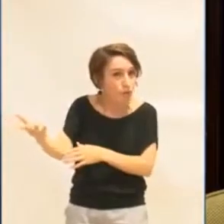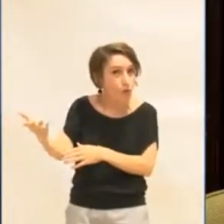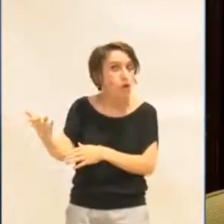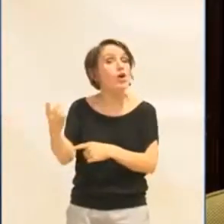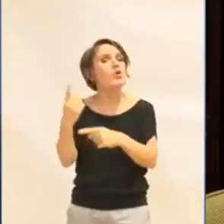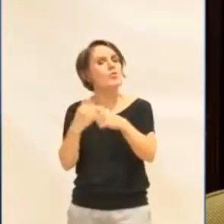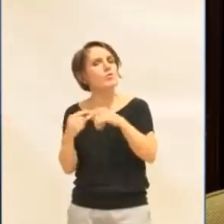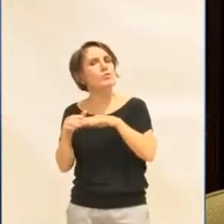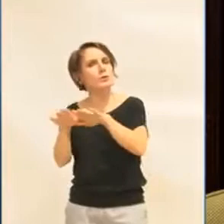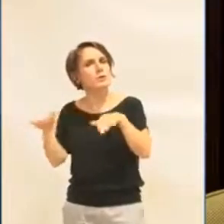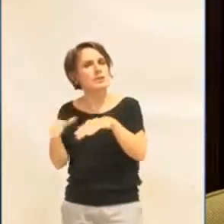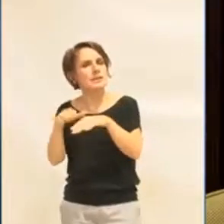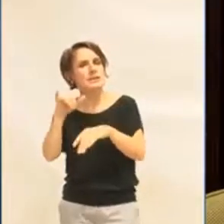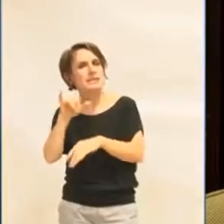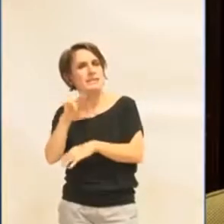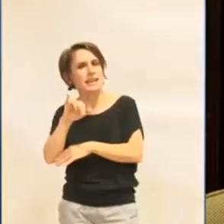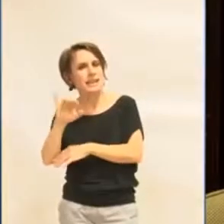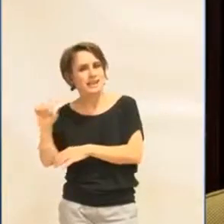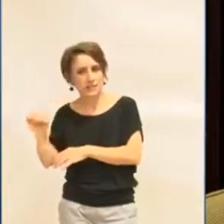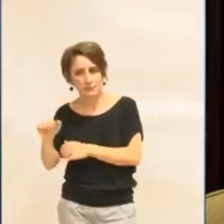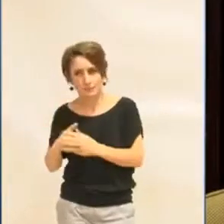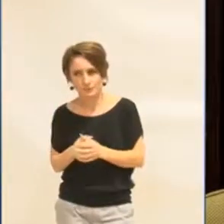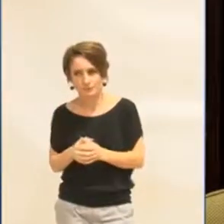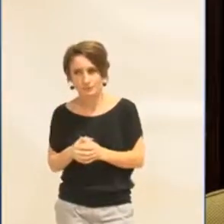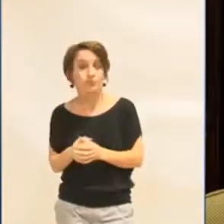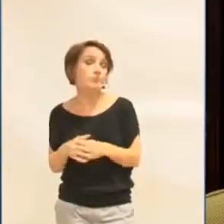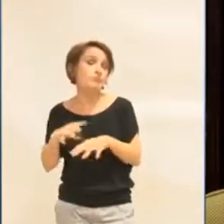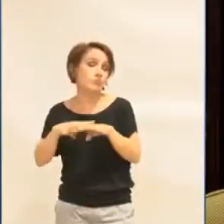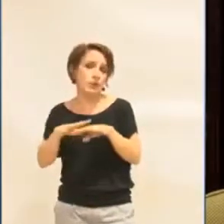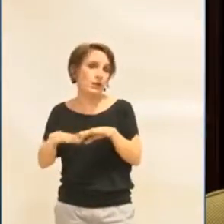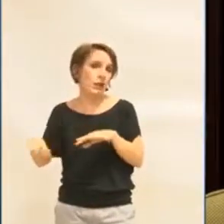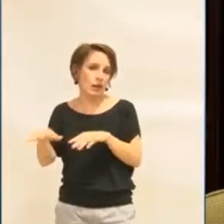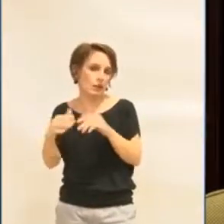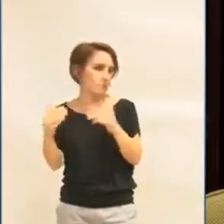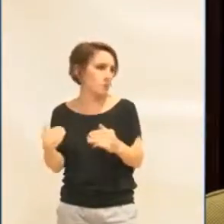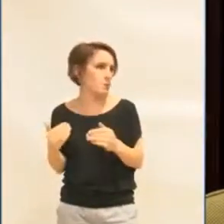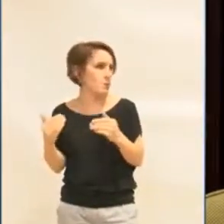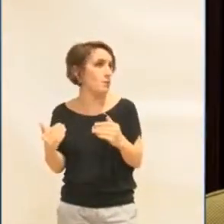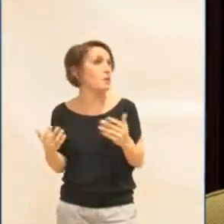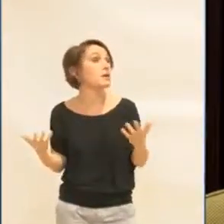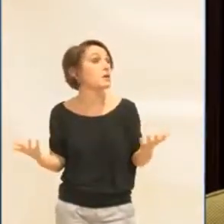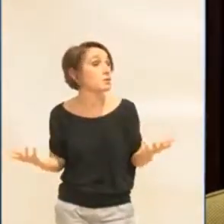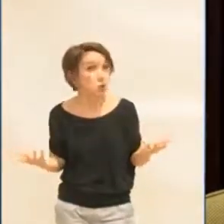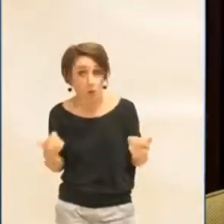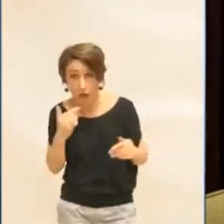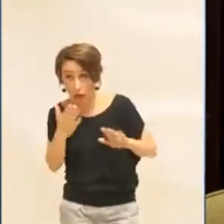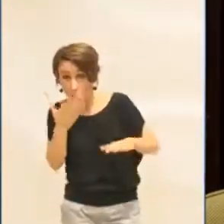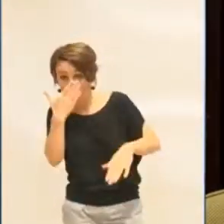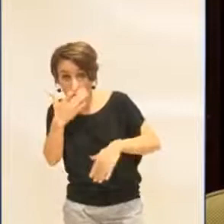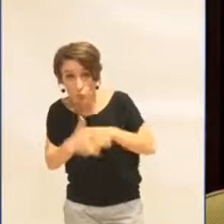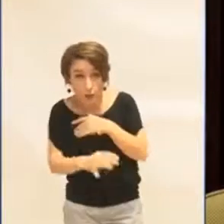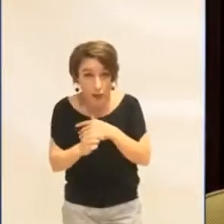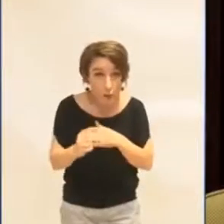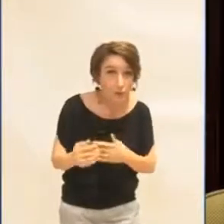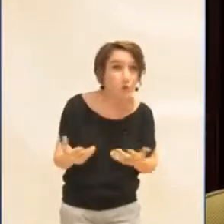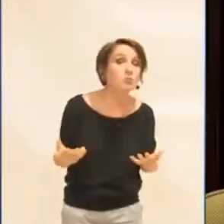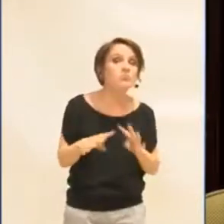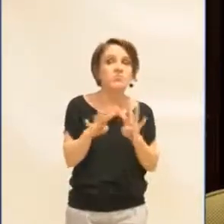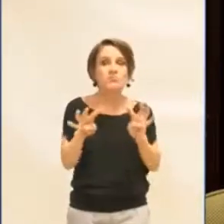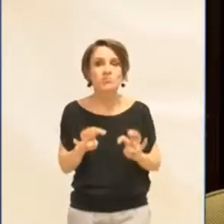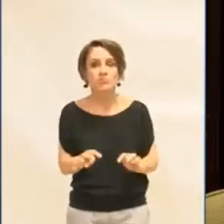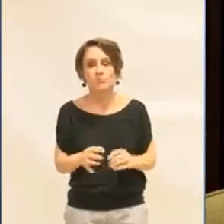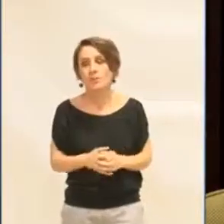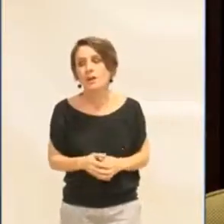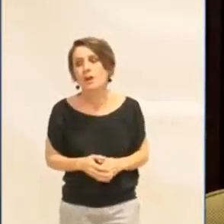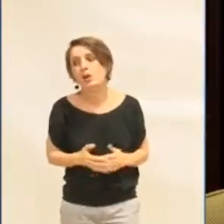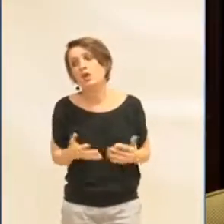Iris, puisqu'on reste dans ce quartier-là, en tout cas sur ce sujet. Voilà, donc nous ne pouvons pas